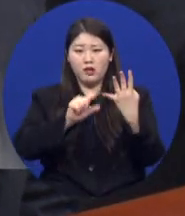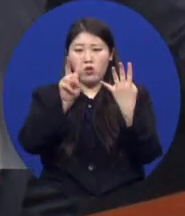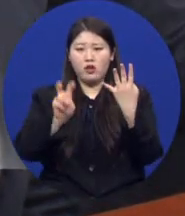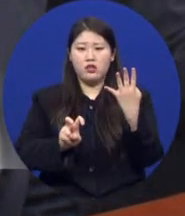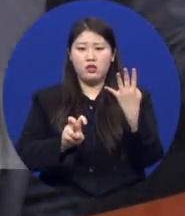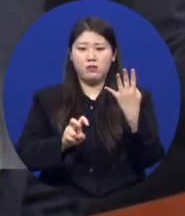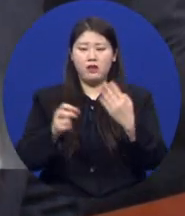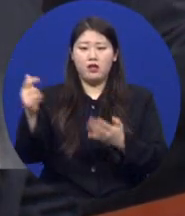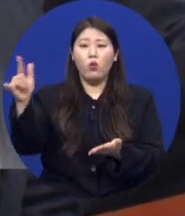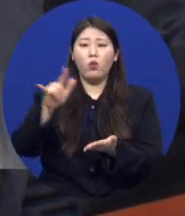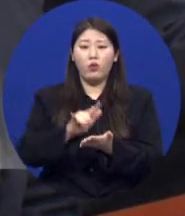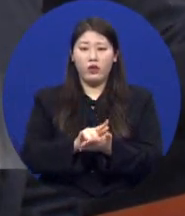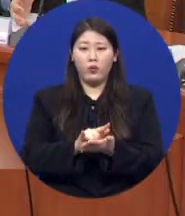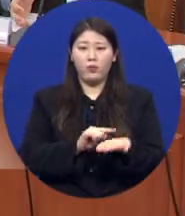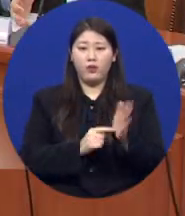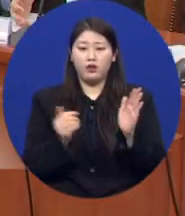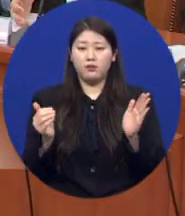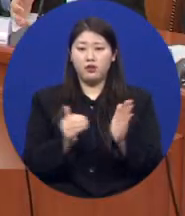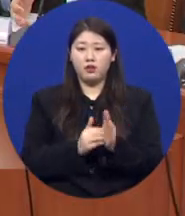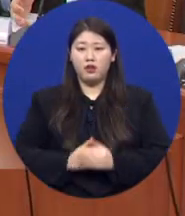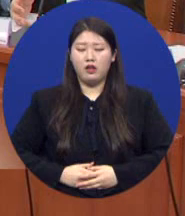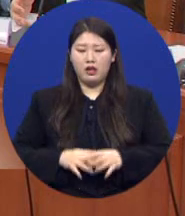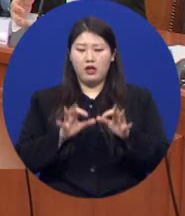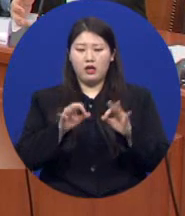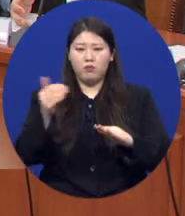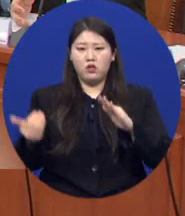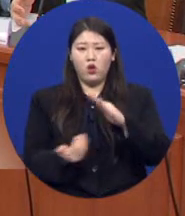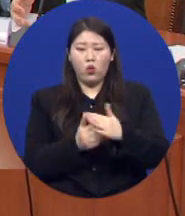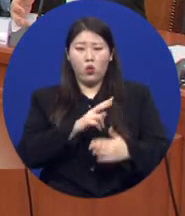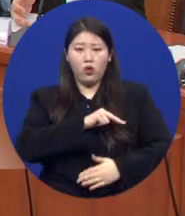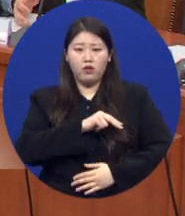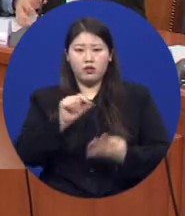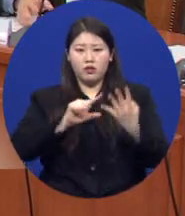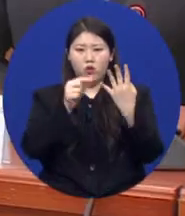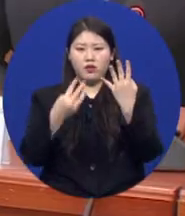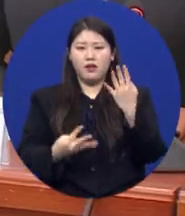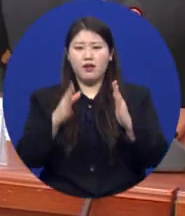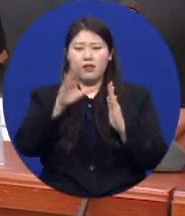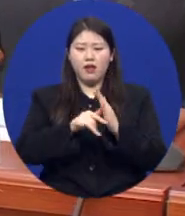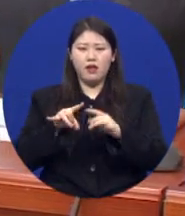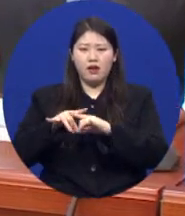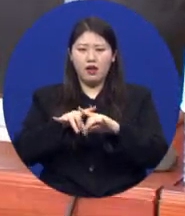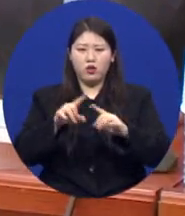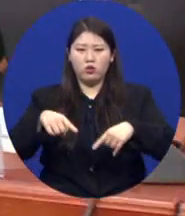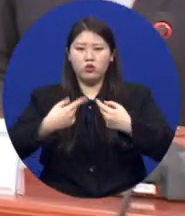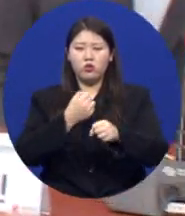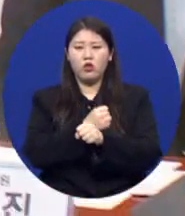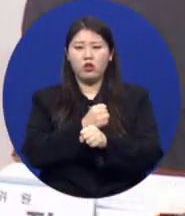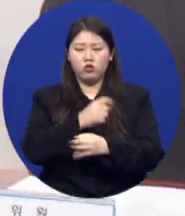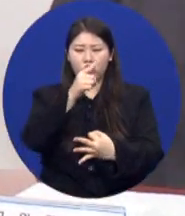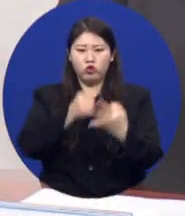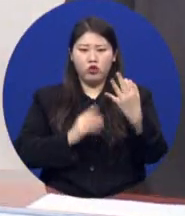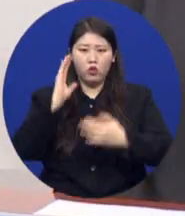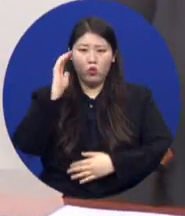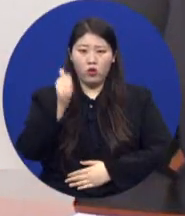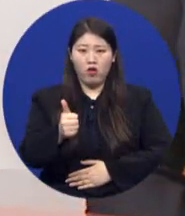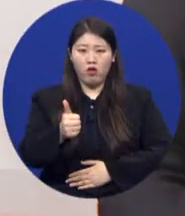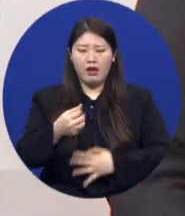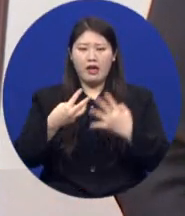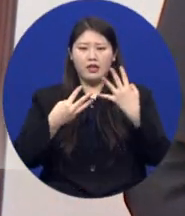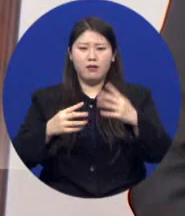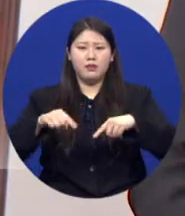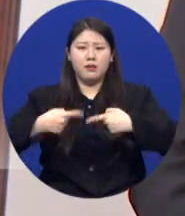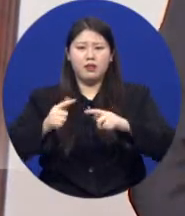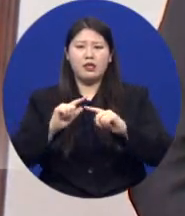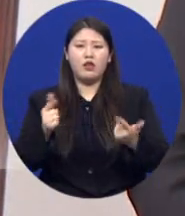제주를 방문한다고 밝혔습니다 김 최고위원은 지난 4일 한 라디오 프로그램에 출연해 윤석열 대통령의 4.3 추념식